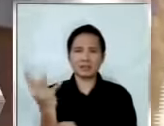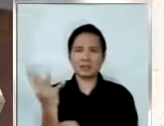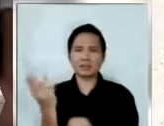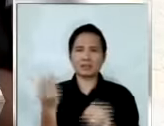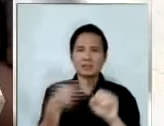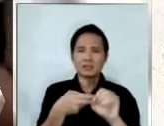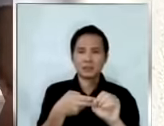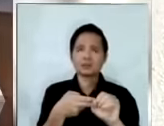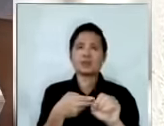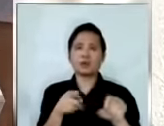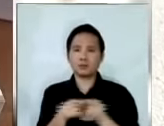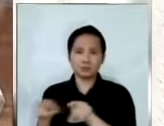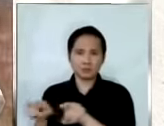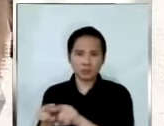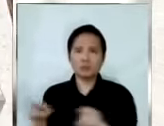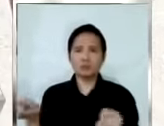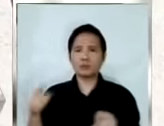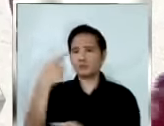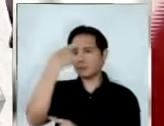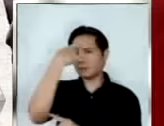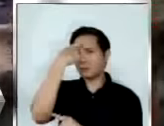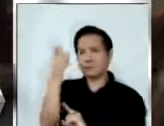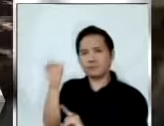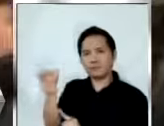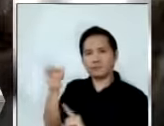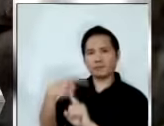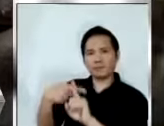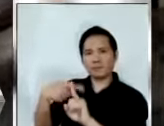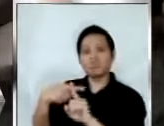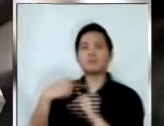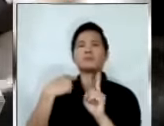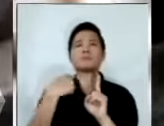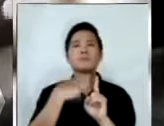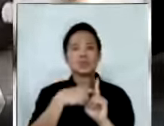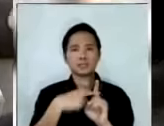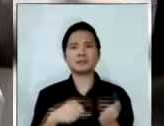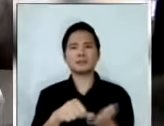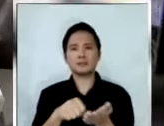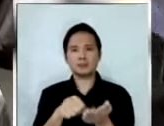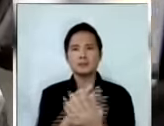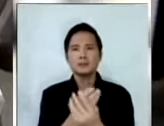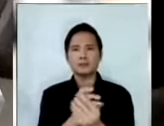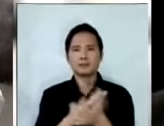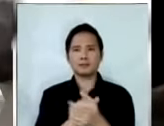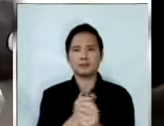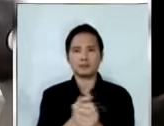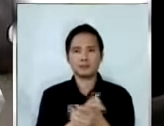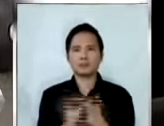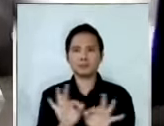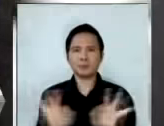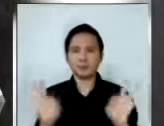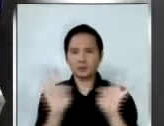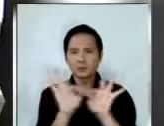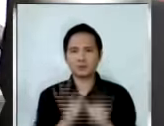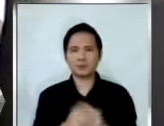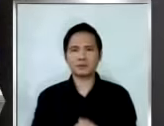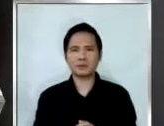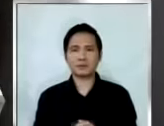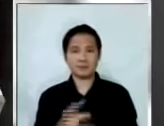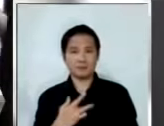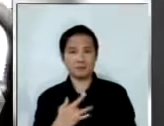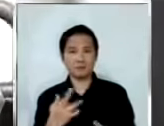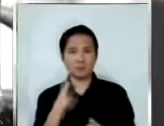at naispray ng alkohol ang kamay ng mga pasahero. Ramdam din ng mga bus ang bahagyang pagdami ng mga pasahero ngayong araw, pero hindi